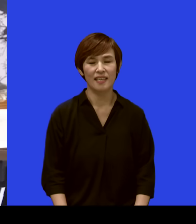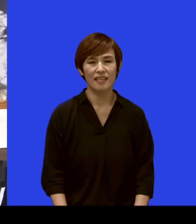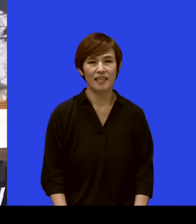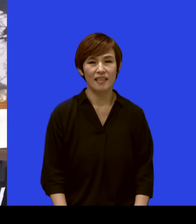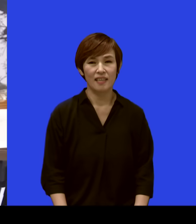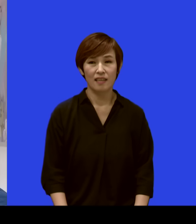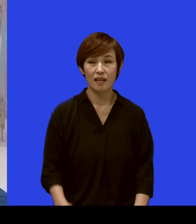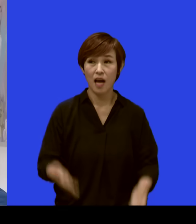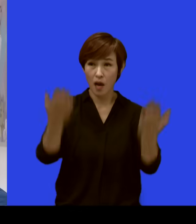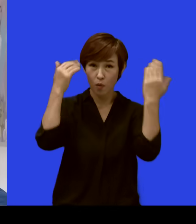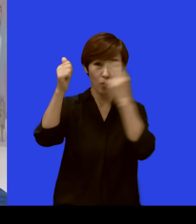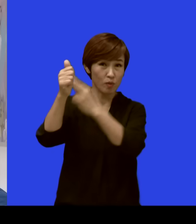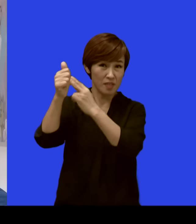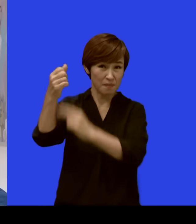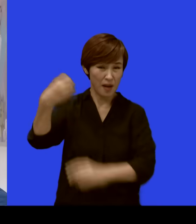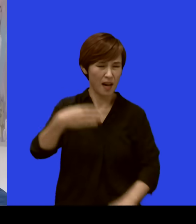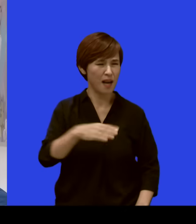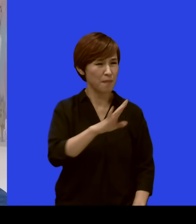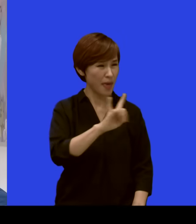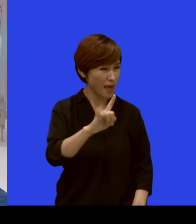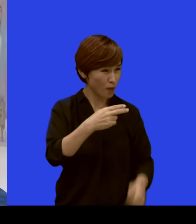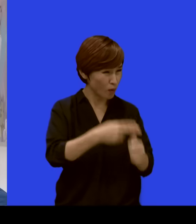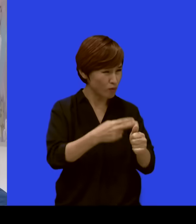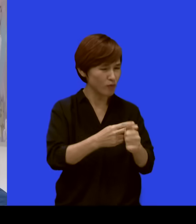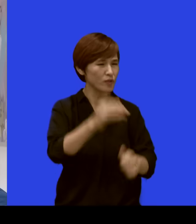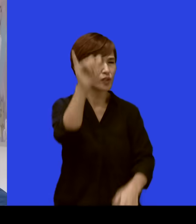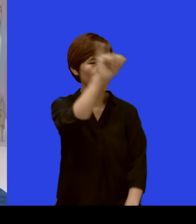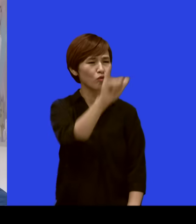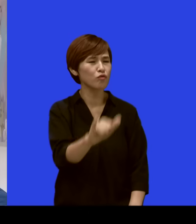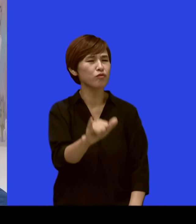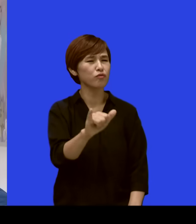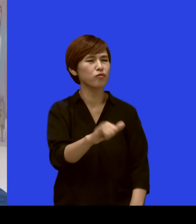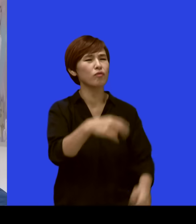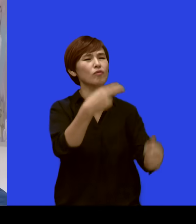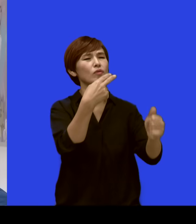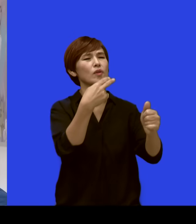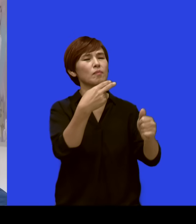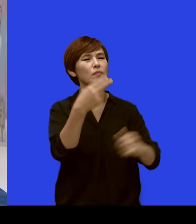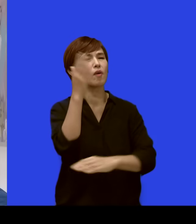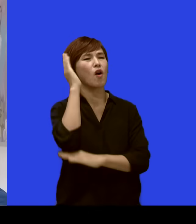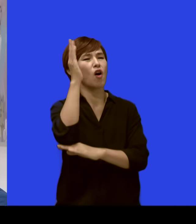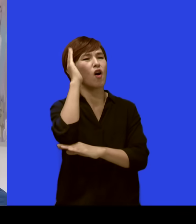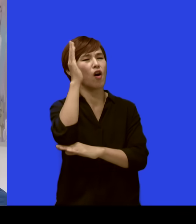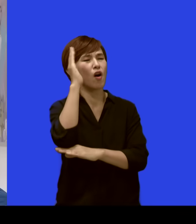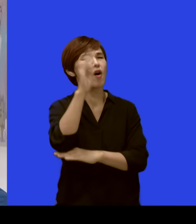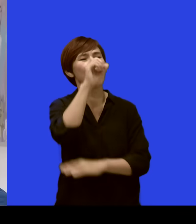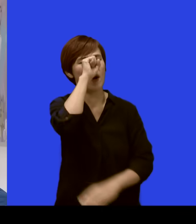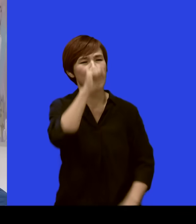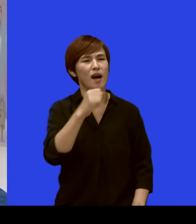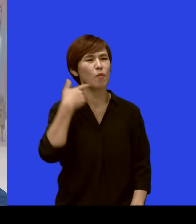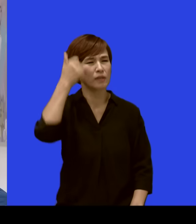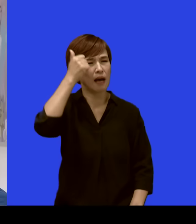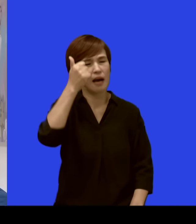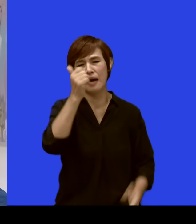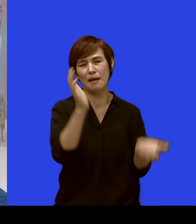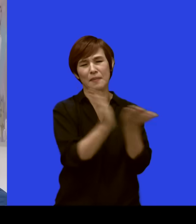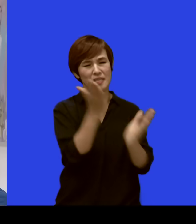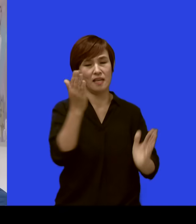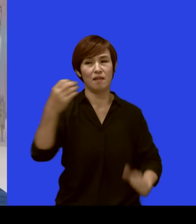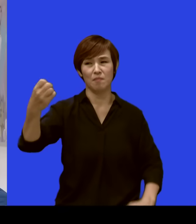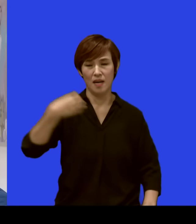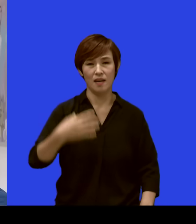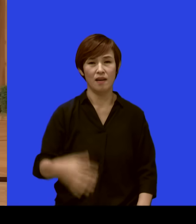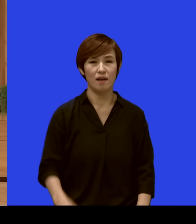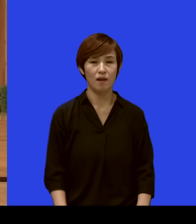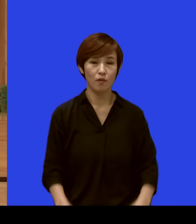심지어 우리 학교 교수님도 여 교수는 그냥 전국 다니면서 설교나 하지. 당신은 로컬 목회 안 맞는 것 같아. 심지어